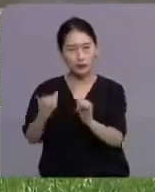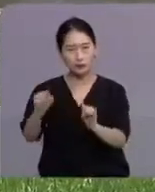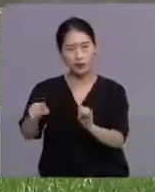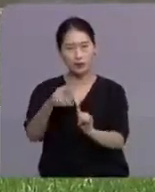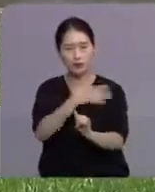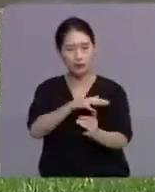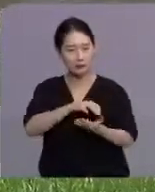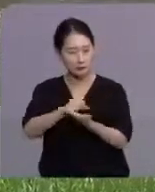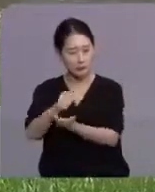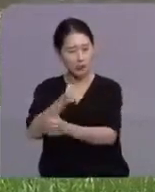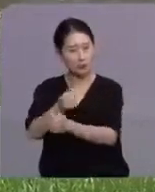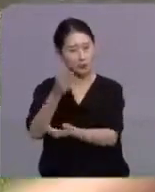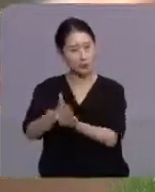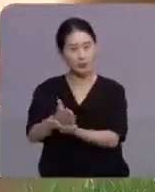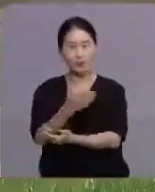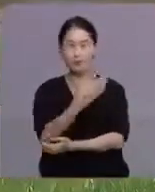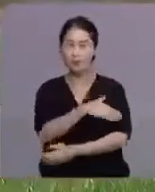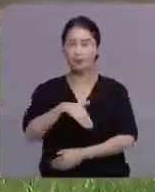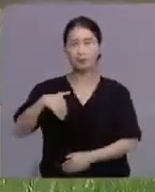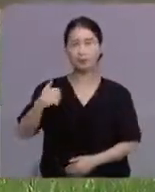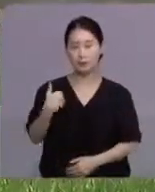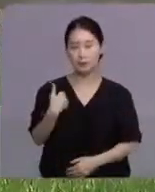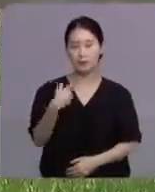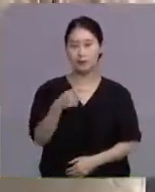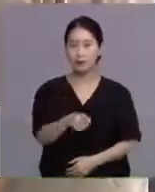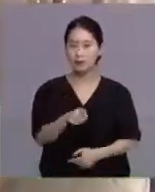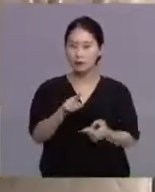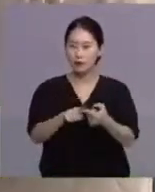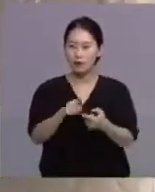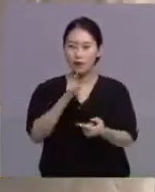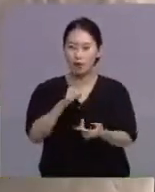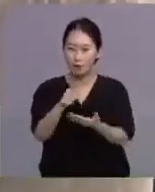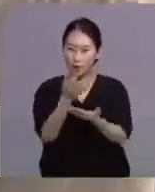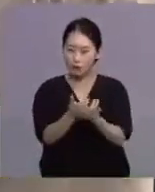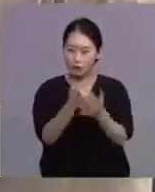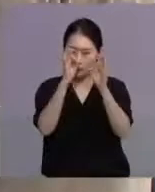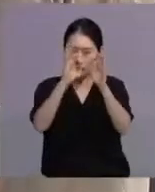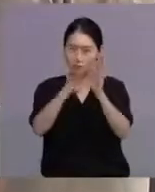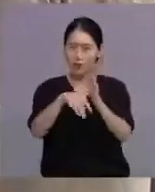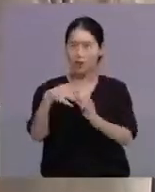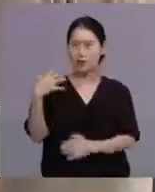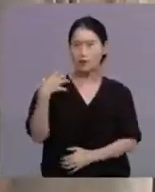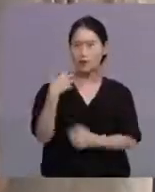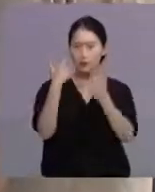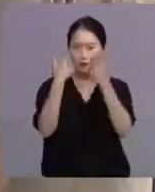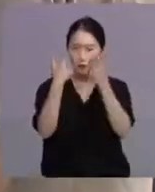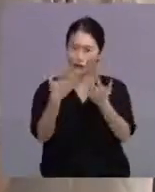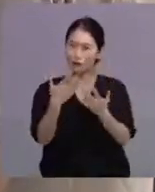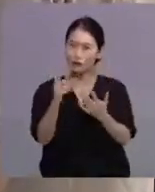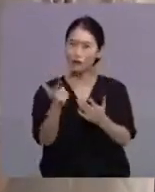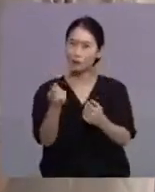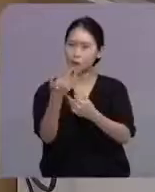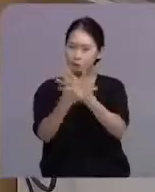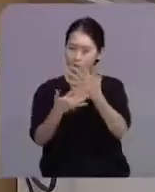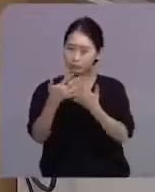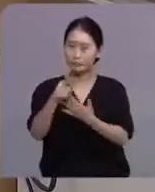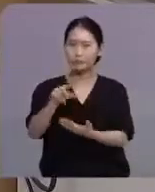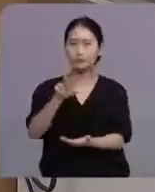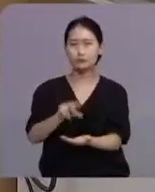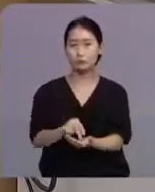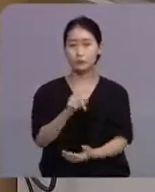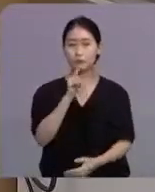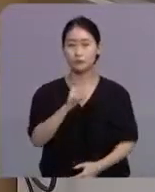없습니다 관여된 기관들이 많지만 보고서 상으로는 책임소재가 불분명한 점도 문제입니다 땜